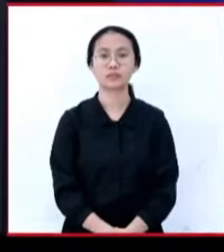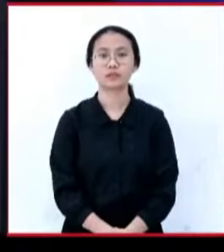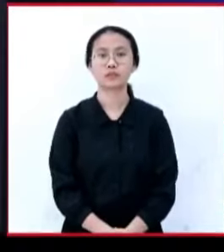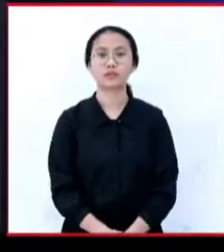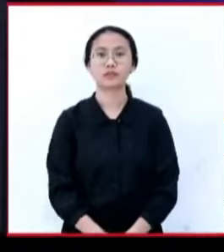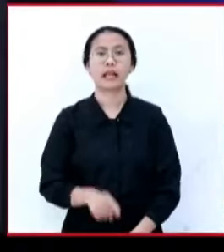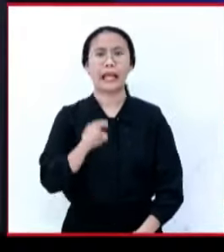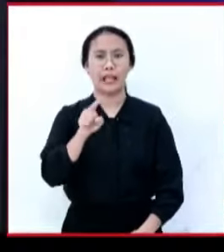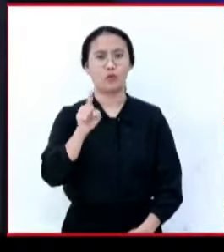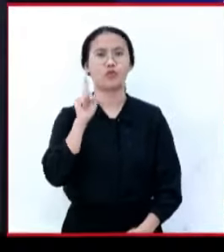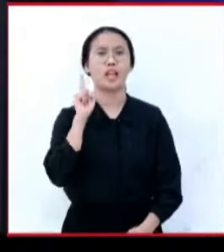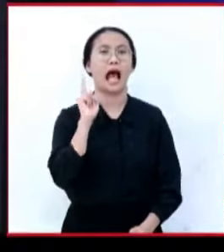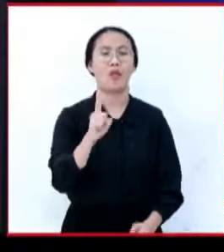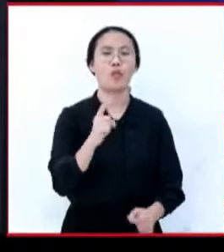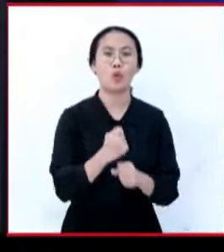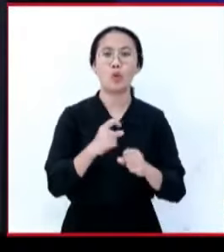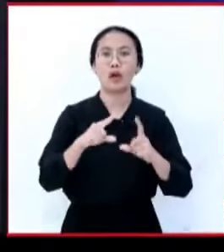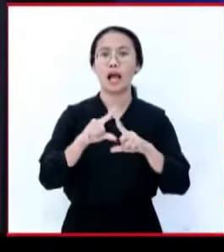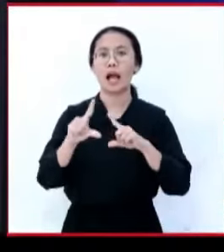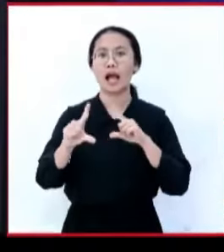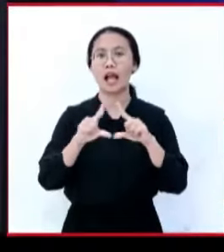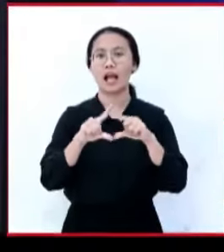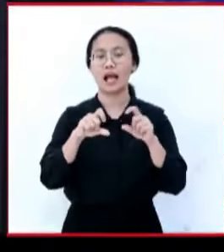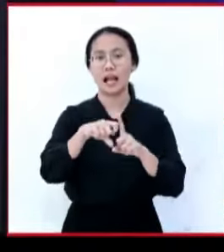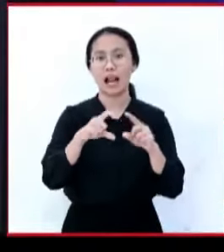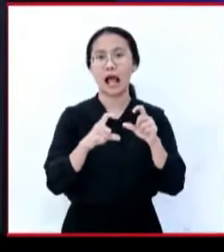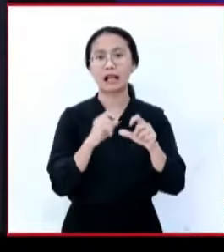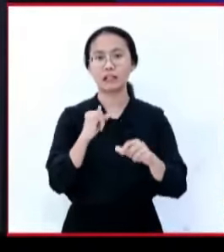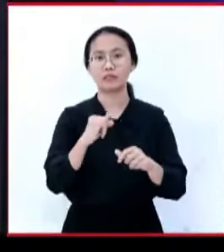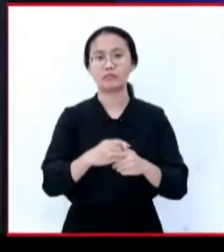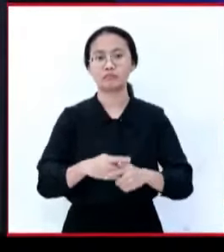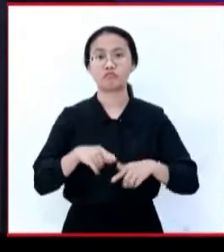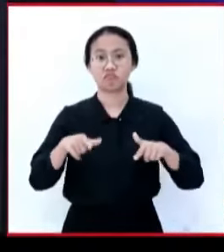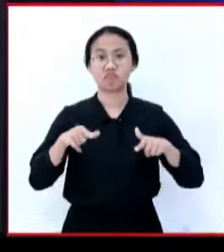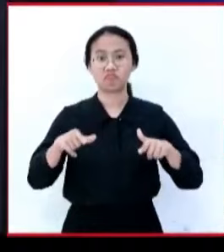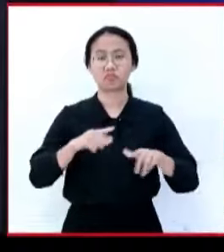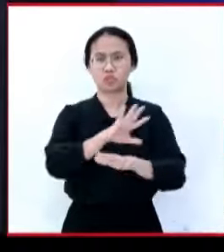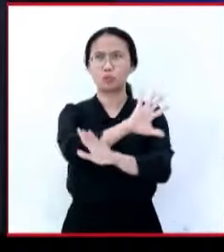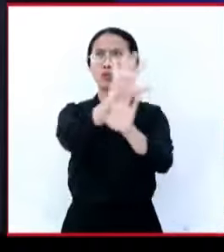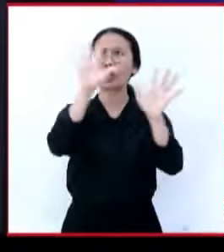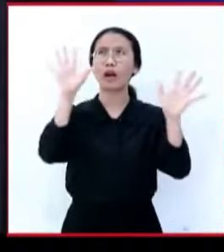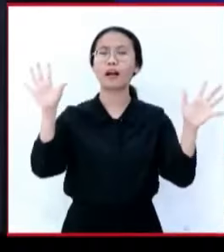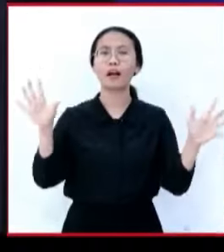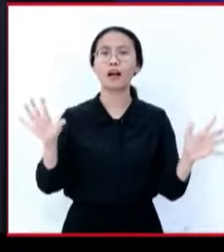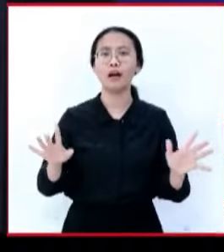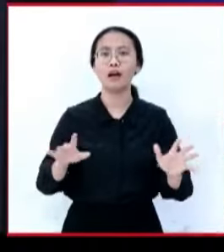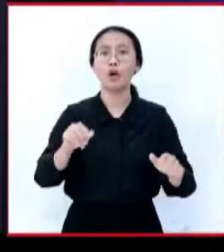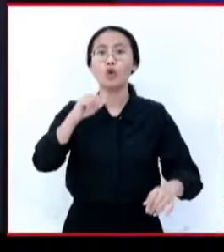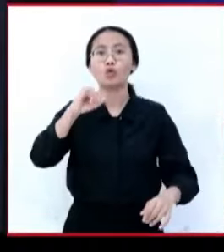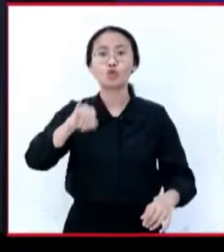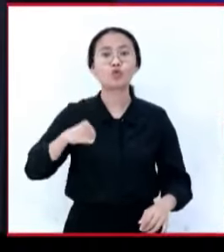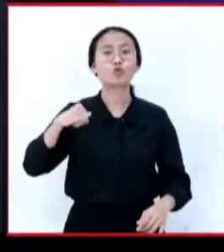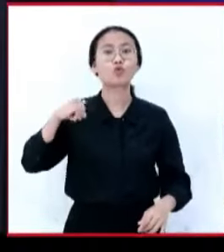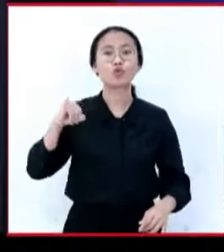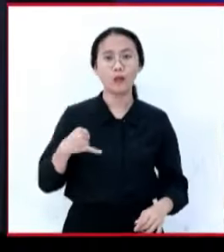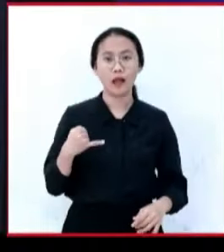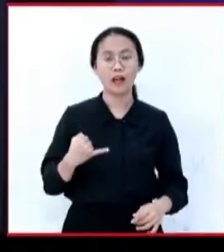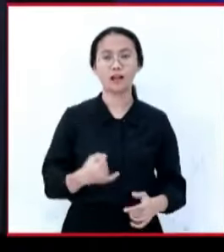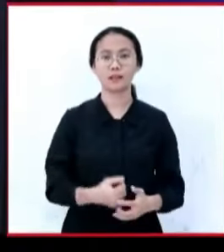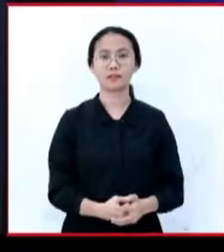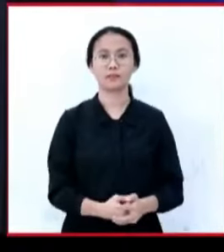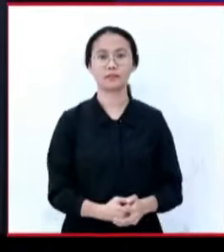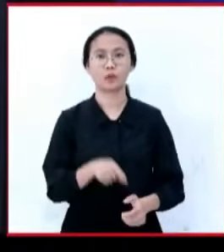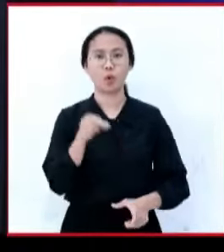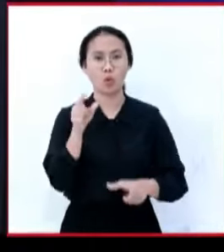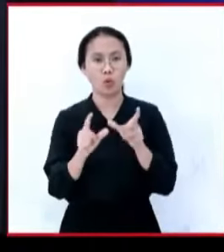jutaan Galaxy di dalam alam semesta orang susah mencari di mana surga tapi begitu mati hari ini kalau kamu orang percaya